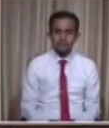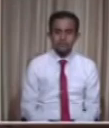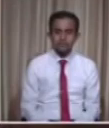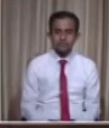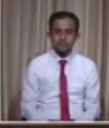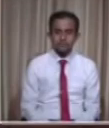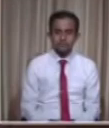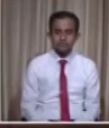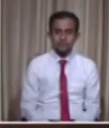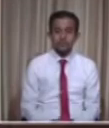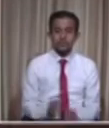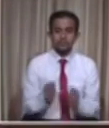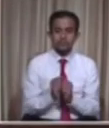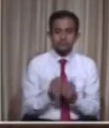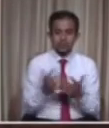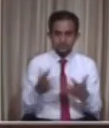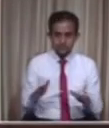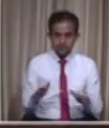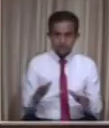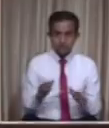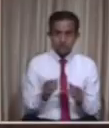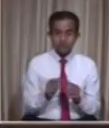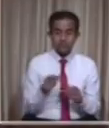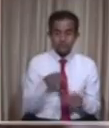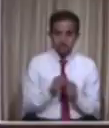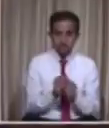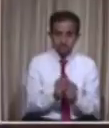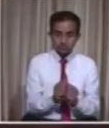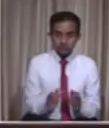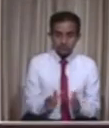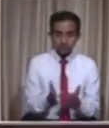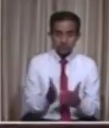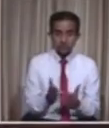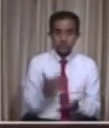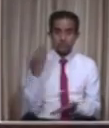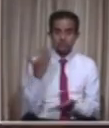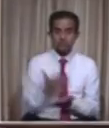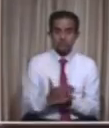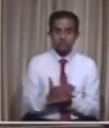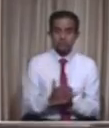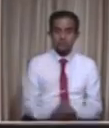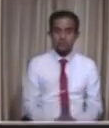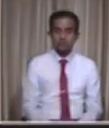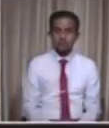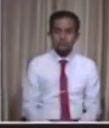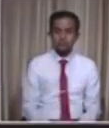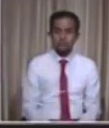ने कटिवत अवसान सभा अड़कटिवत अतिटवन